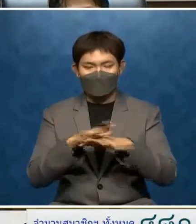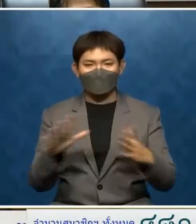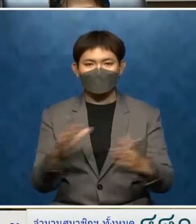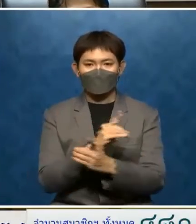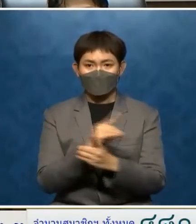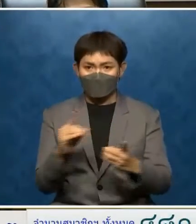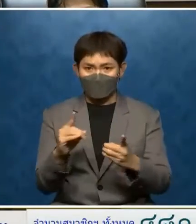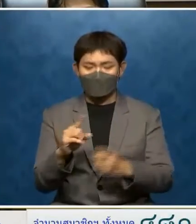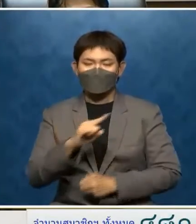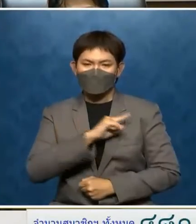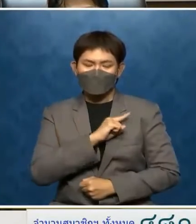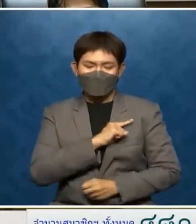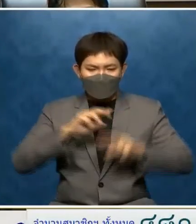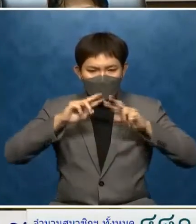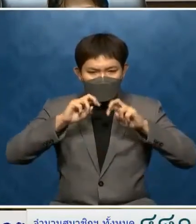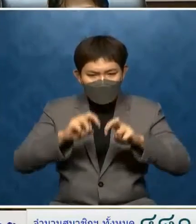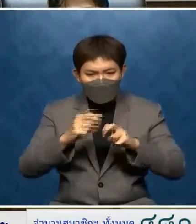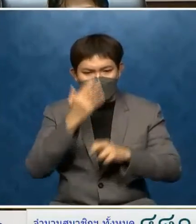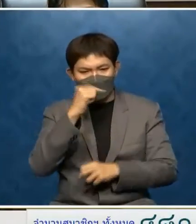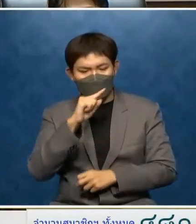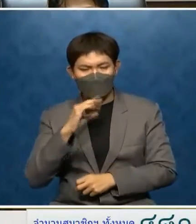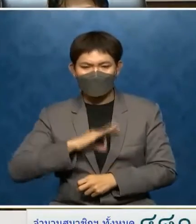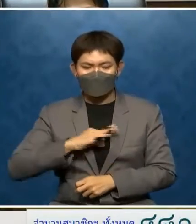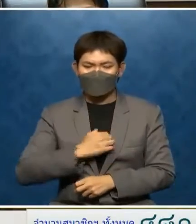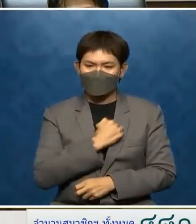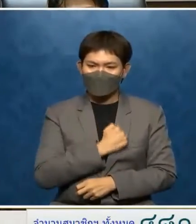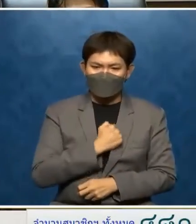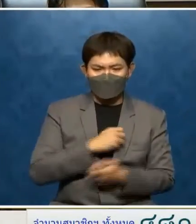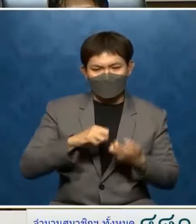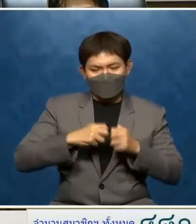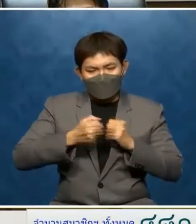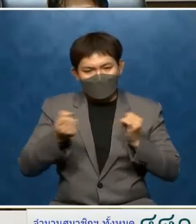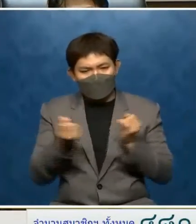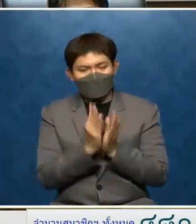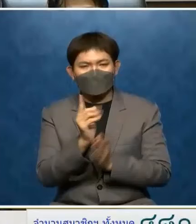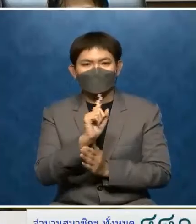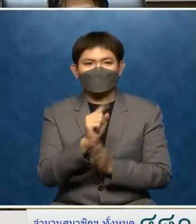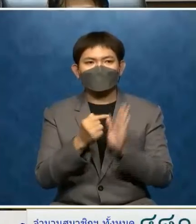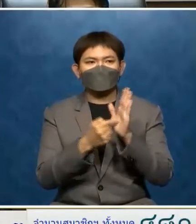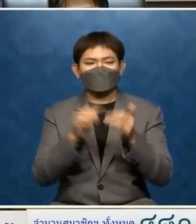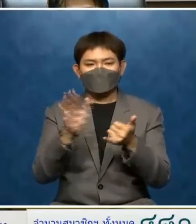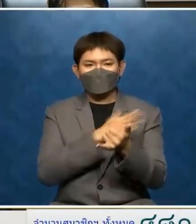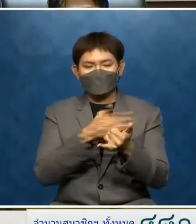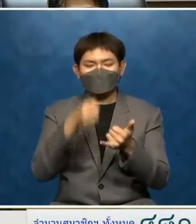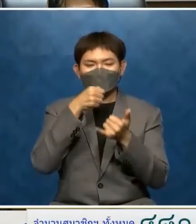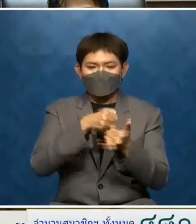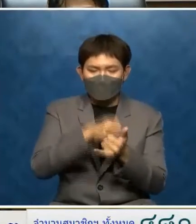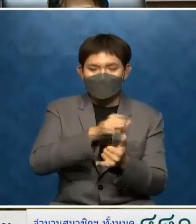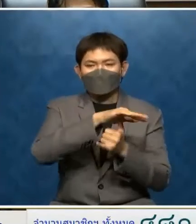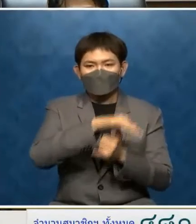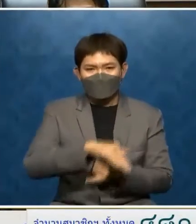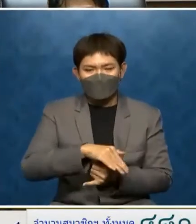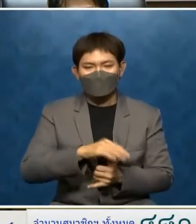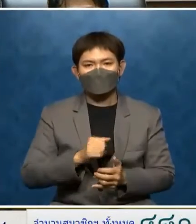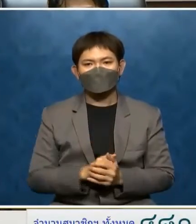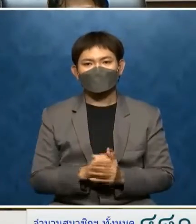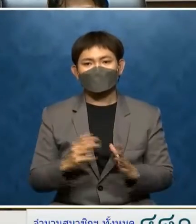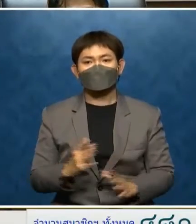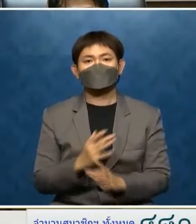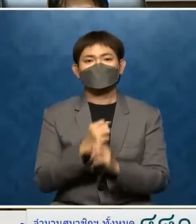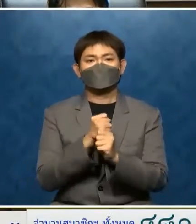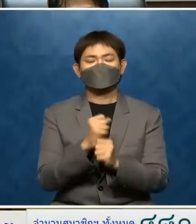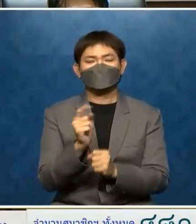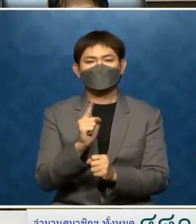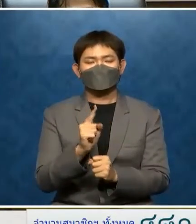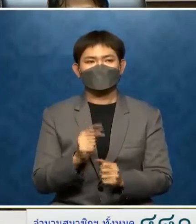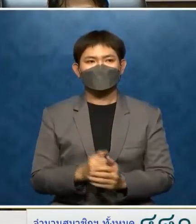ษาเรื่ของคามคิดททำให้เกิดทุกข์ในผู้ที่รับผลกระทบ ดเฉพาอย่ย่งเรื่การซ้อมทรมานสรปสนๆค่ะว